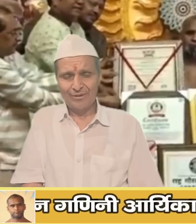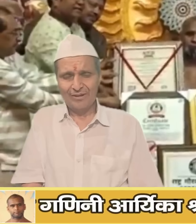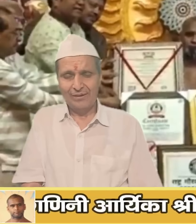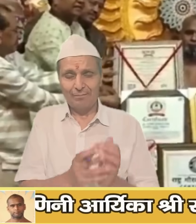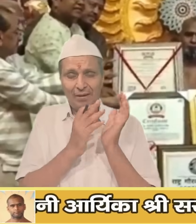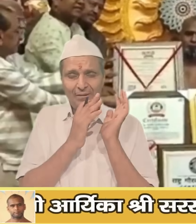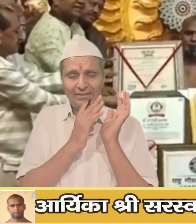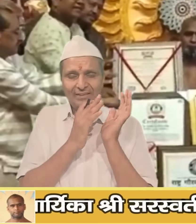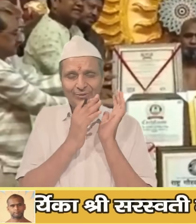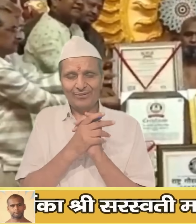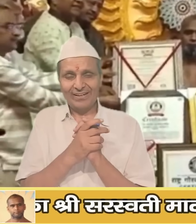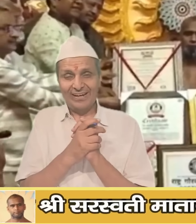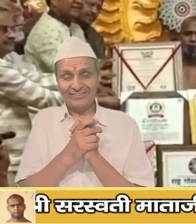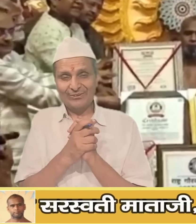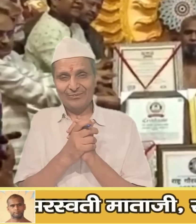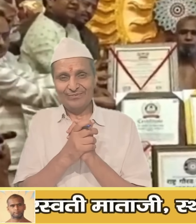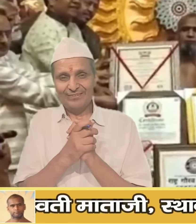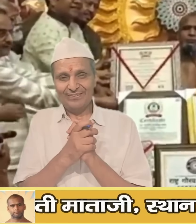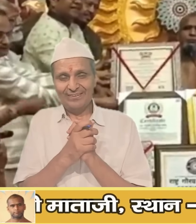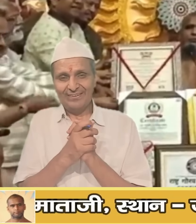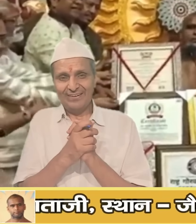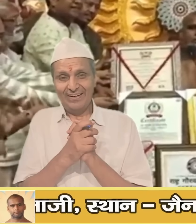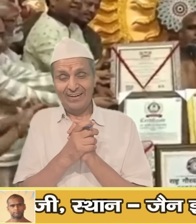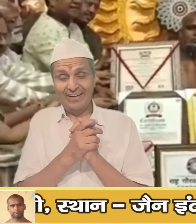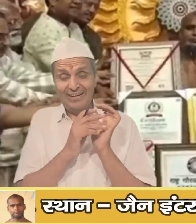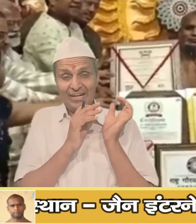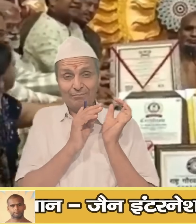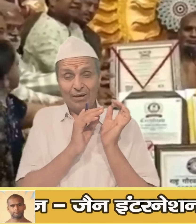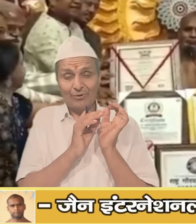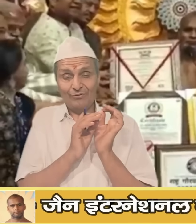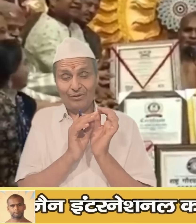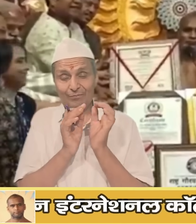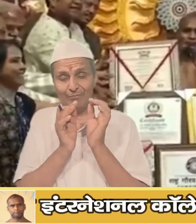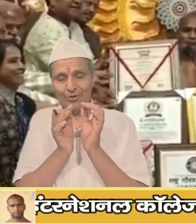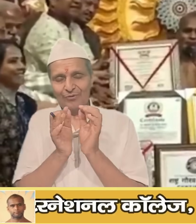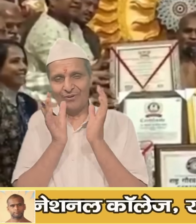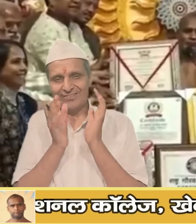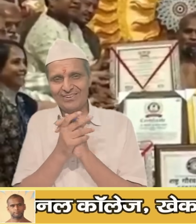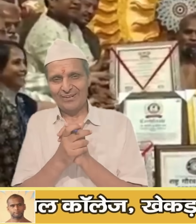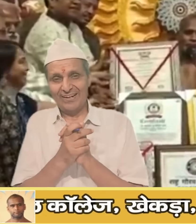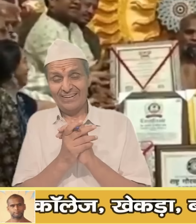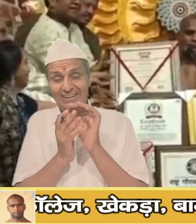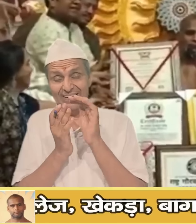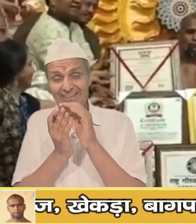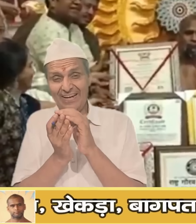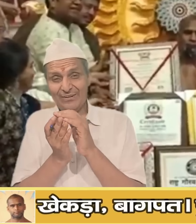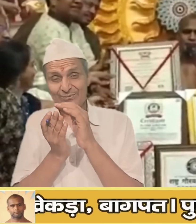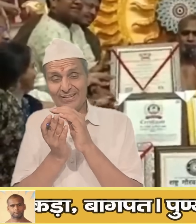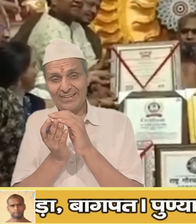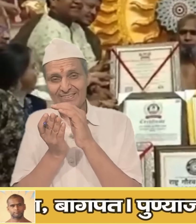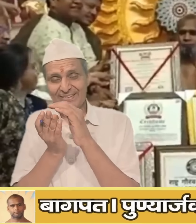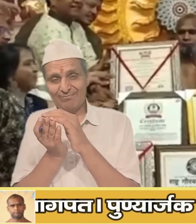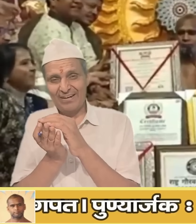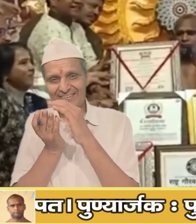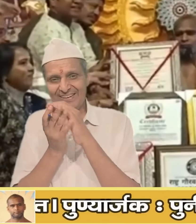गौरव, कई बार पहले भी ये दे चुके हैं, उनके आगे राष्ट्र गौरव, इंडिया प्राउड ऑफ बुक ऑफ रिकॉर्ड्स के द्वारा यह रूप